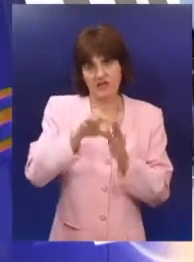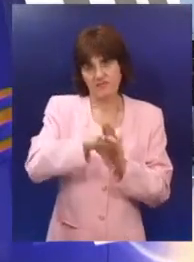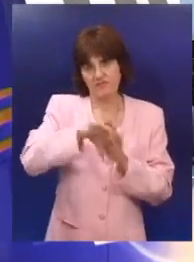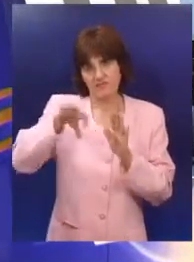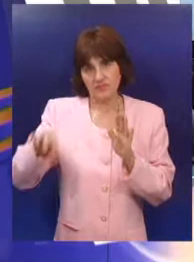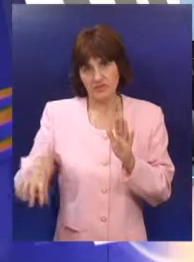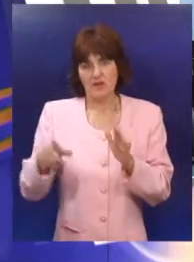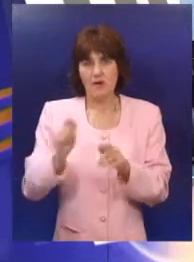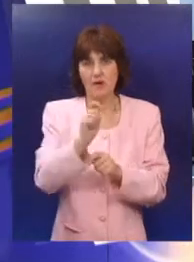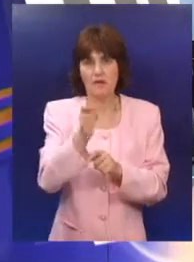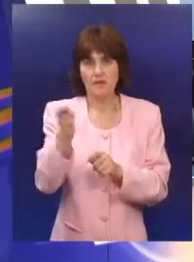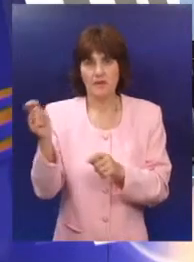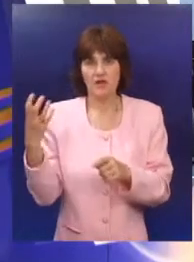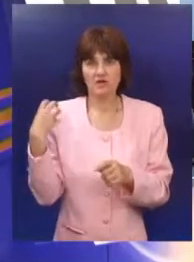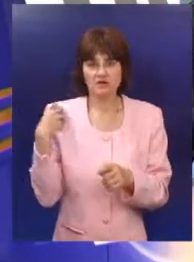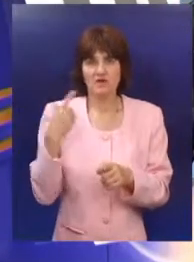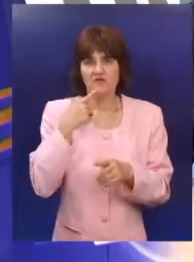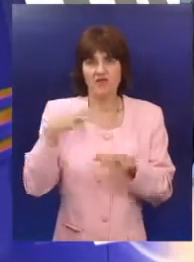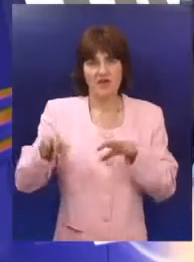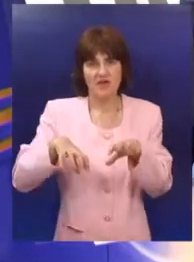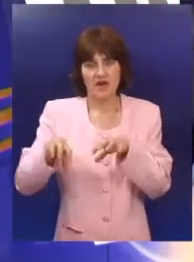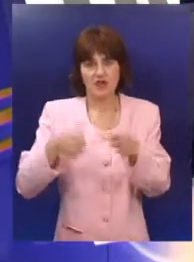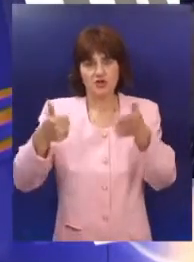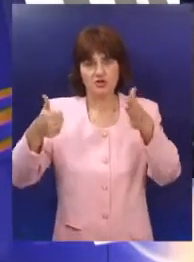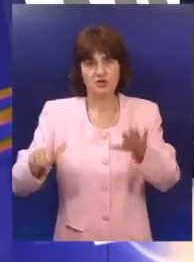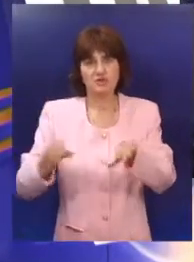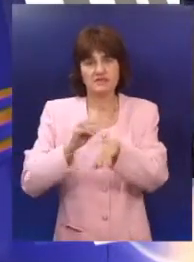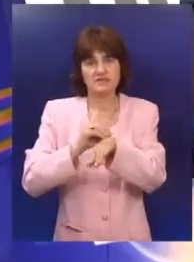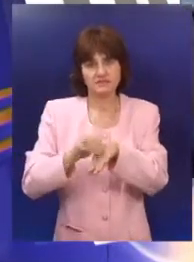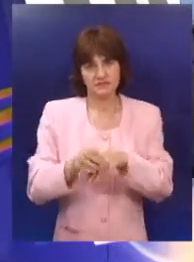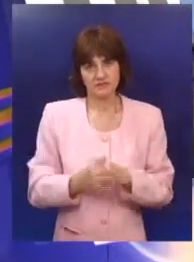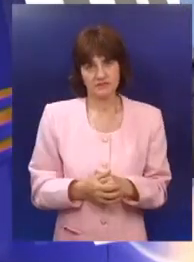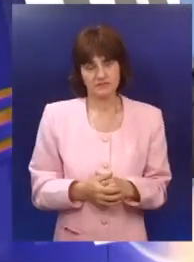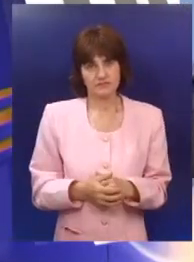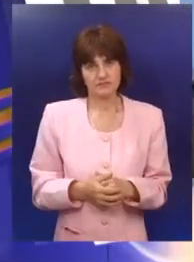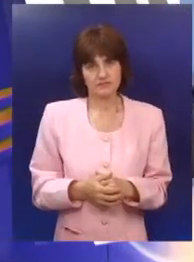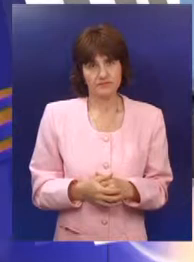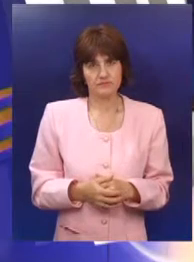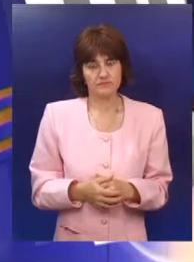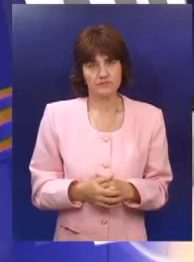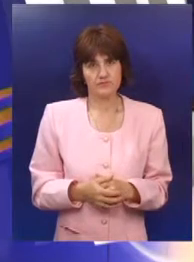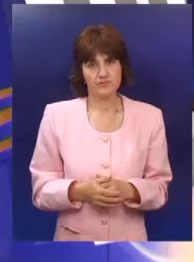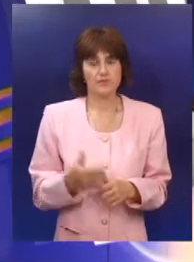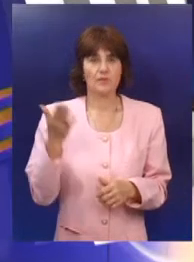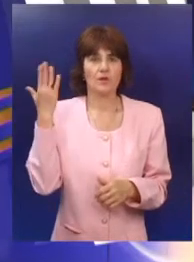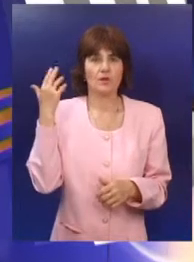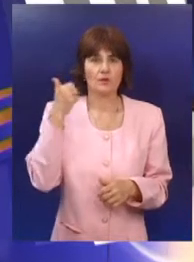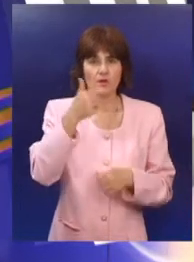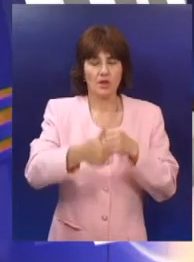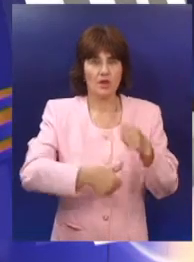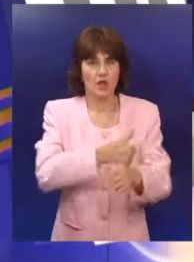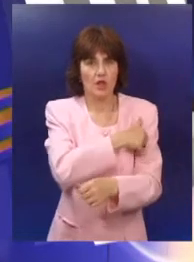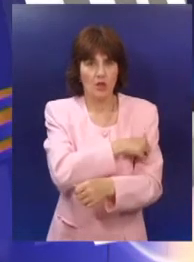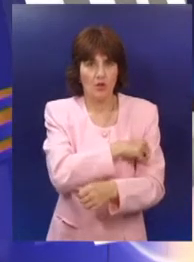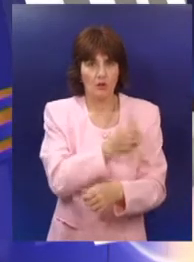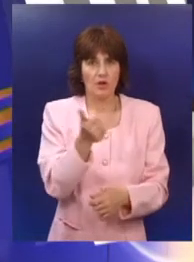budžeta će sukcesivno biti isplaćivana poslodavcima u narednih 6 meseci koliko radovi traju. Za proteklih godinu